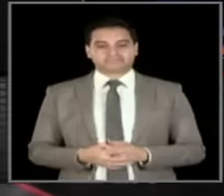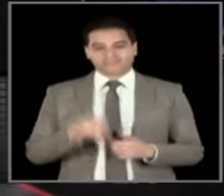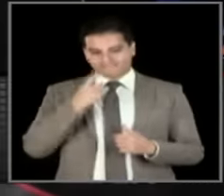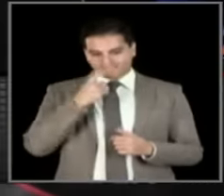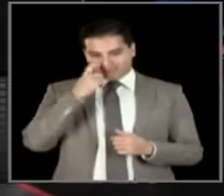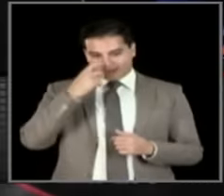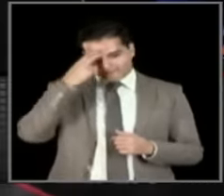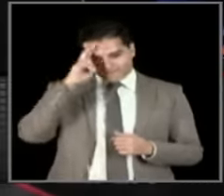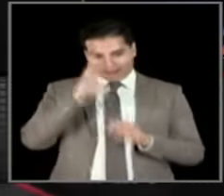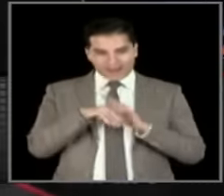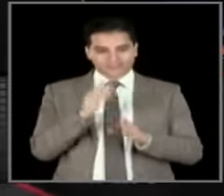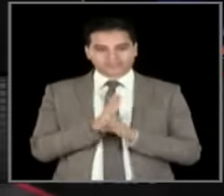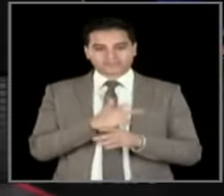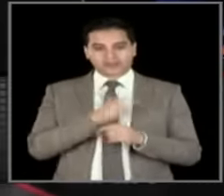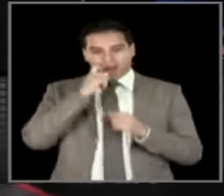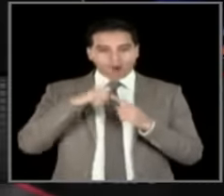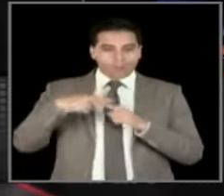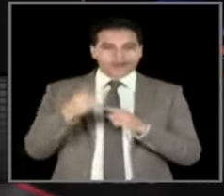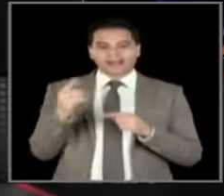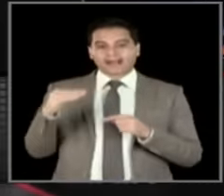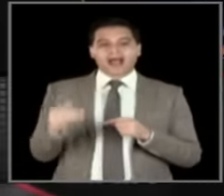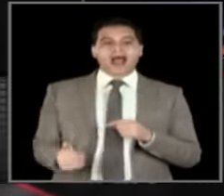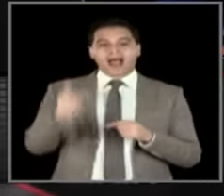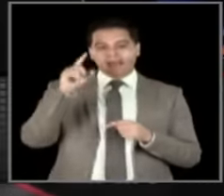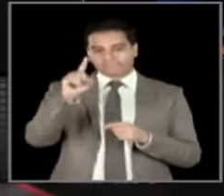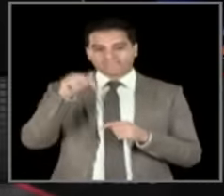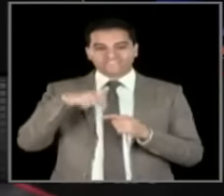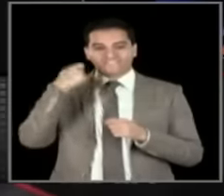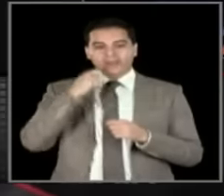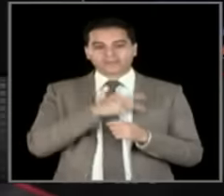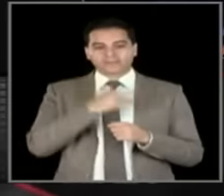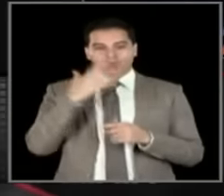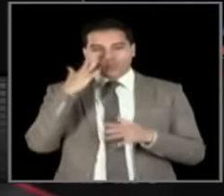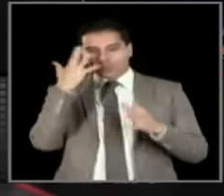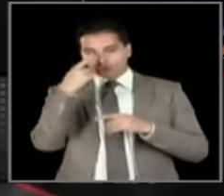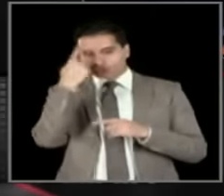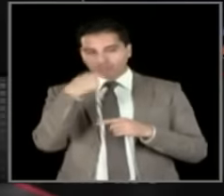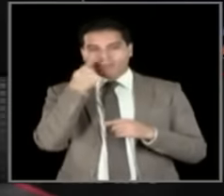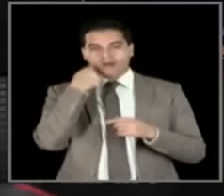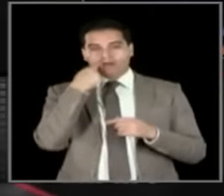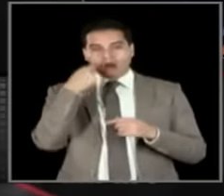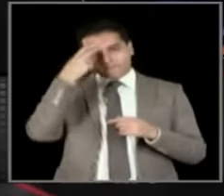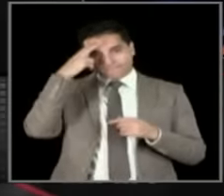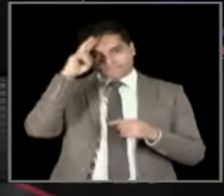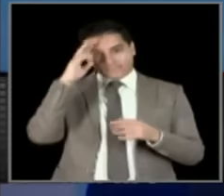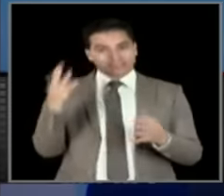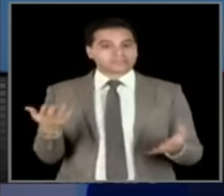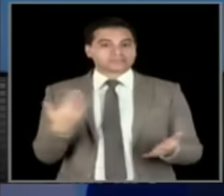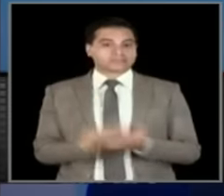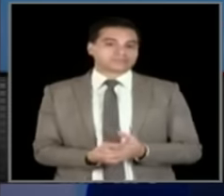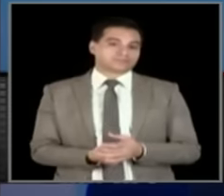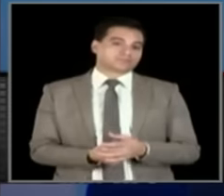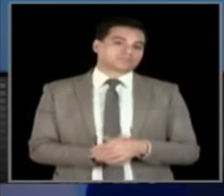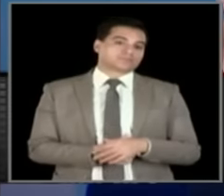فنون، من قام بدور والد رحاه في فيلم وش إجرام؟